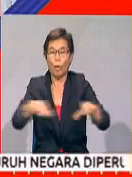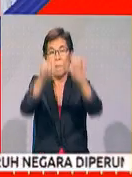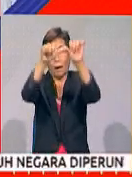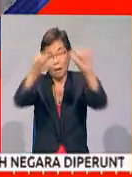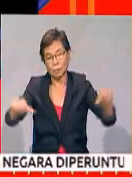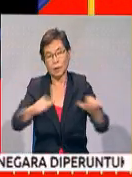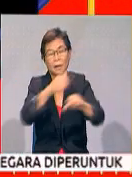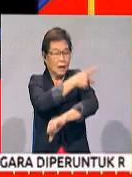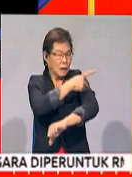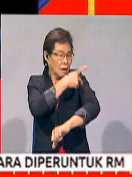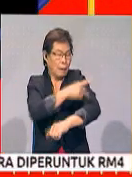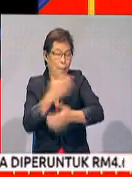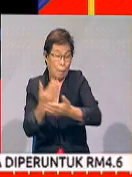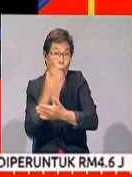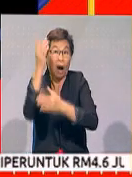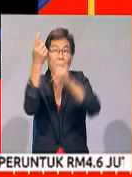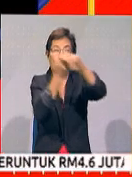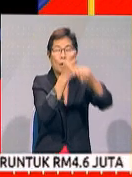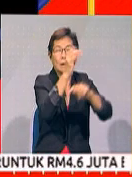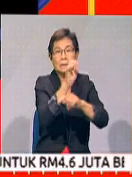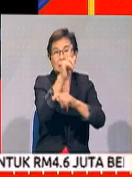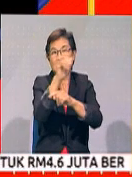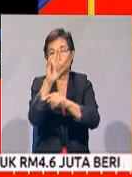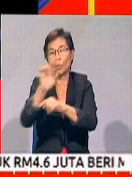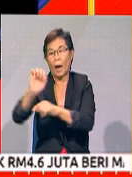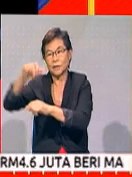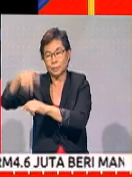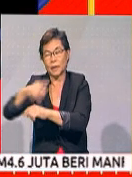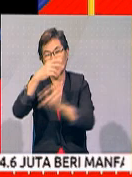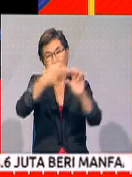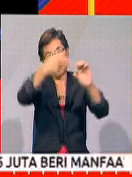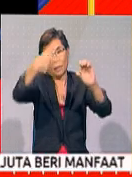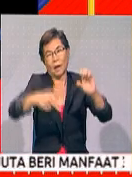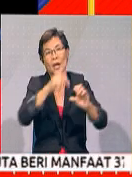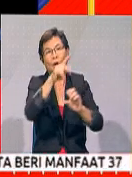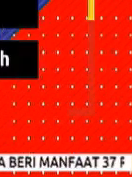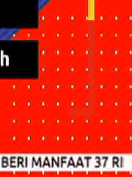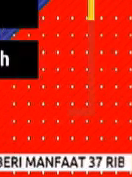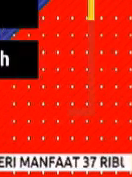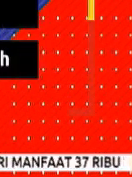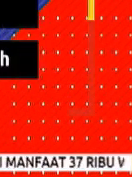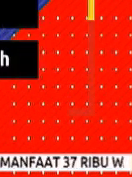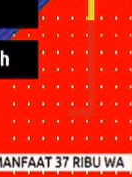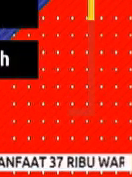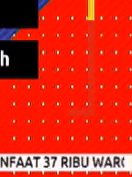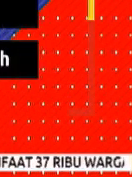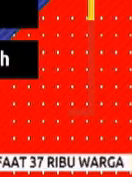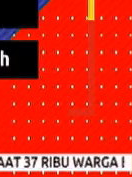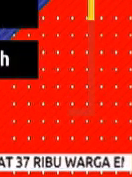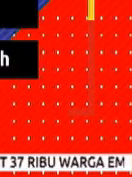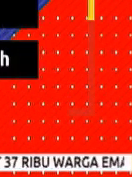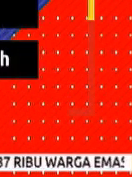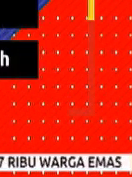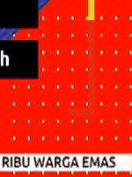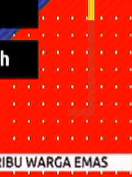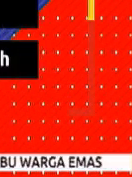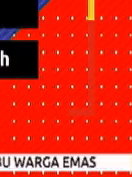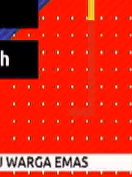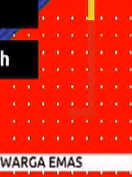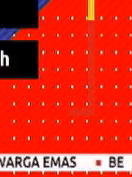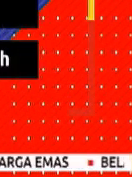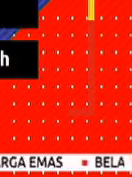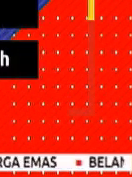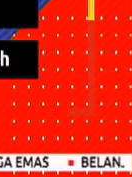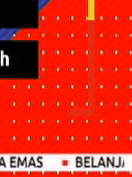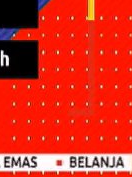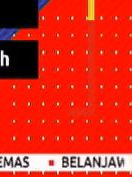Klinik baru turut akan dibina di Setiu, Sungai Petani, Cameron Highlands, Kudat, Tawau, Longsan dan Sungai Simunjan. Manakala